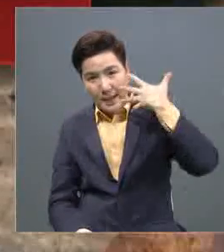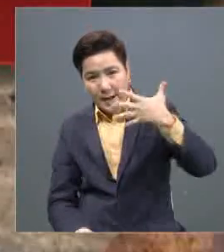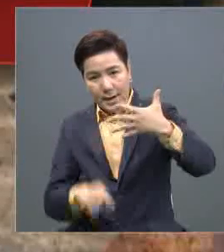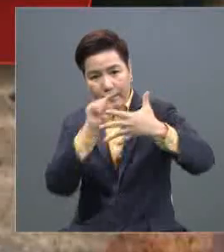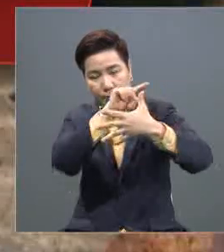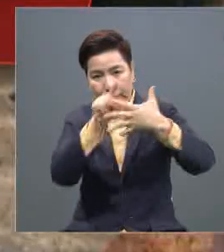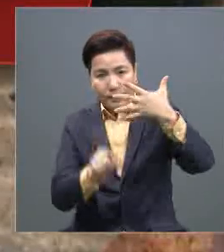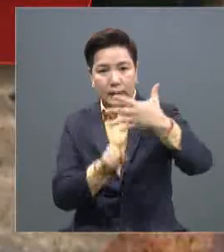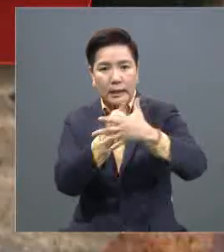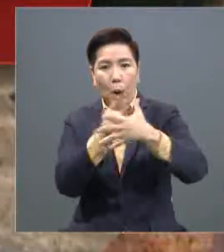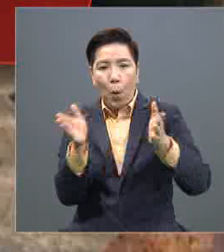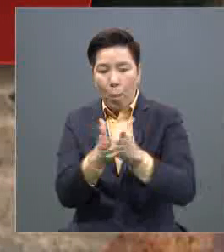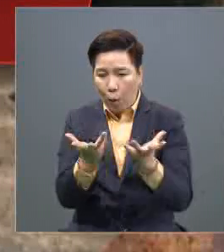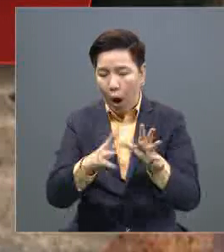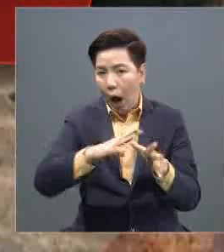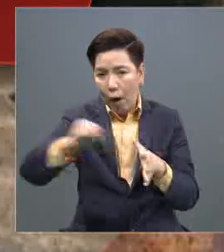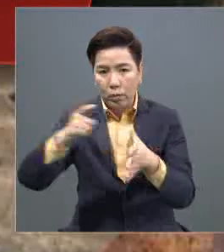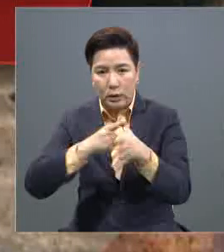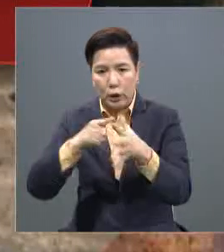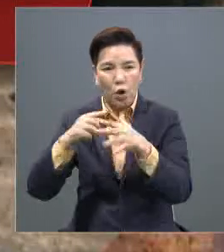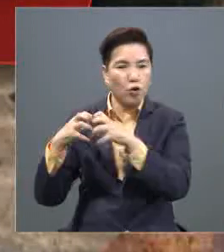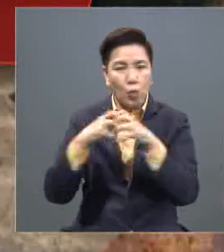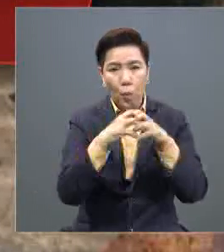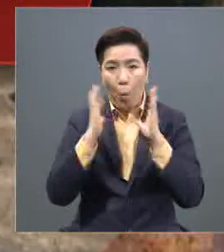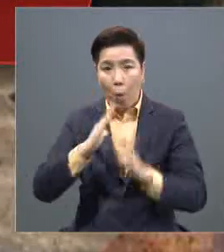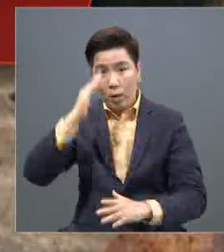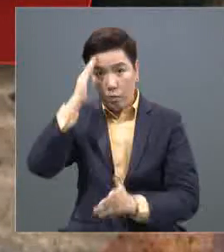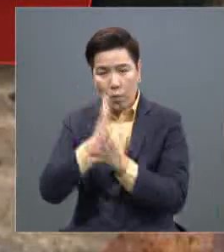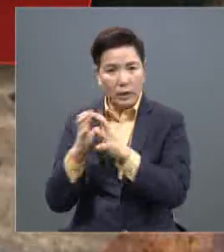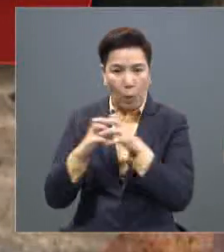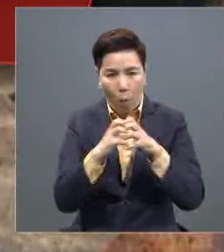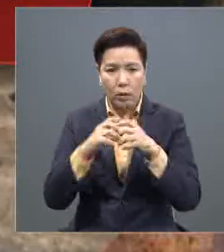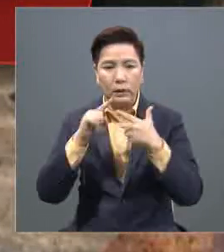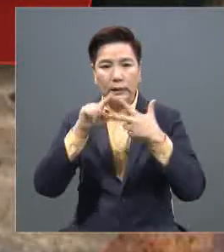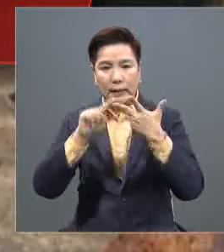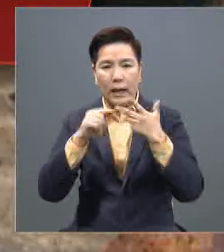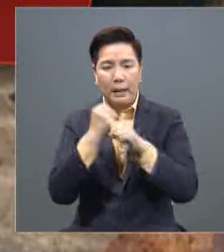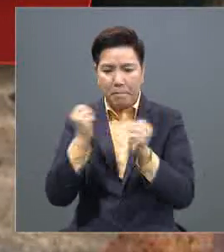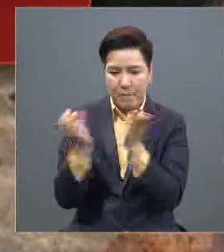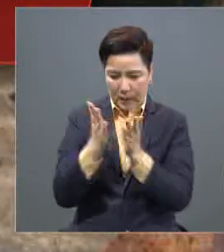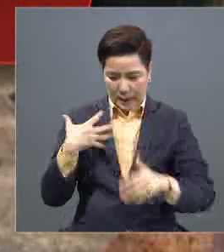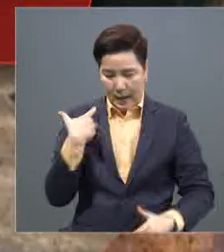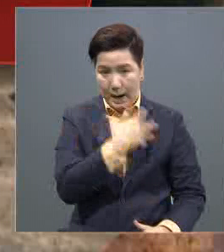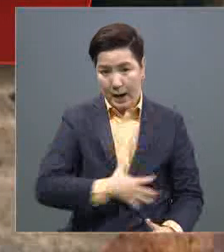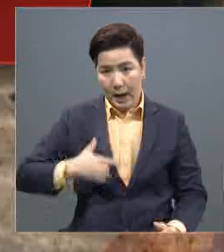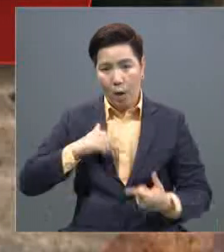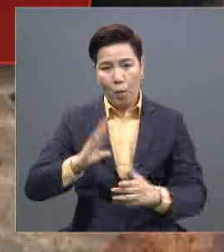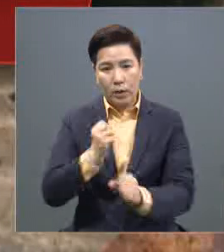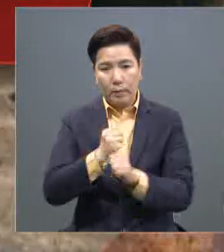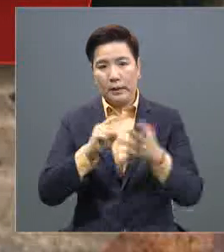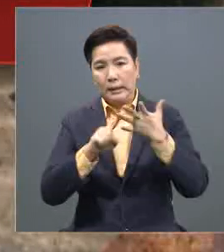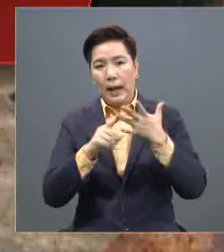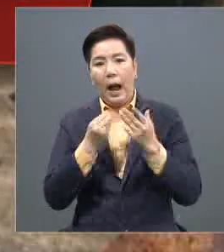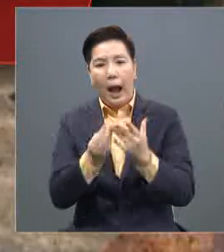ครับคือร่วมกันชิงทรัพย์ร่วมกันต่อสู้หรือขัดขวางเจ้าหน้าที่ร่วมทำร้ายร่างกายเจ้าหน้าที่ร่วมกันพยาย